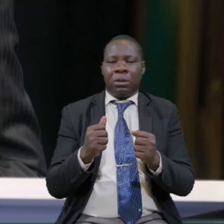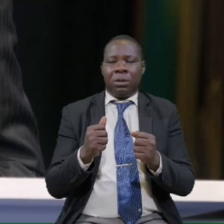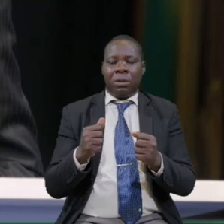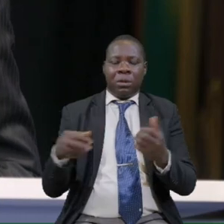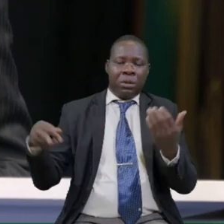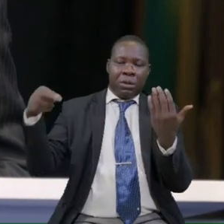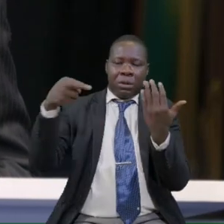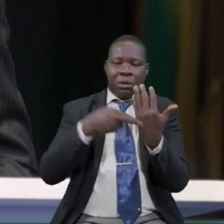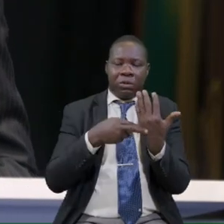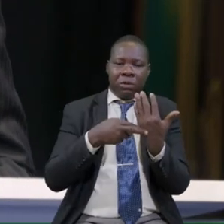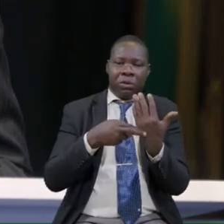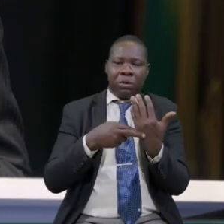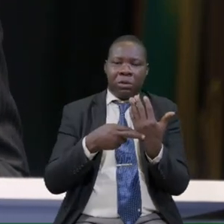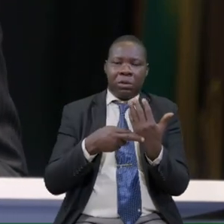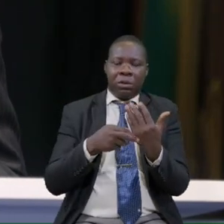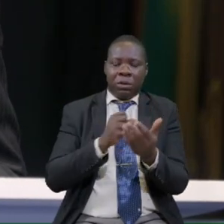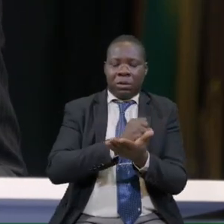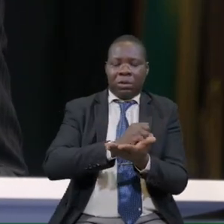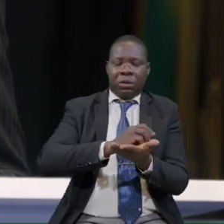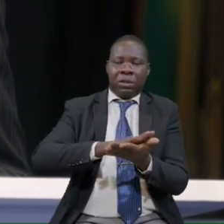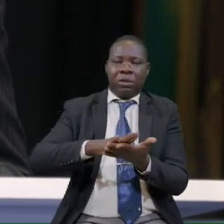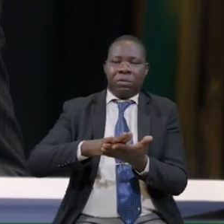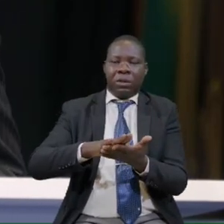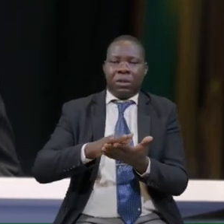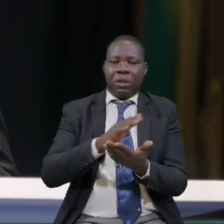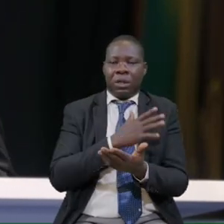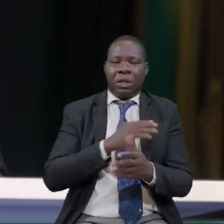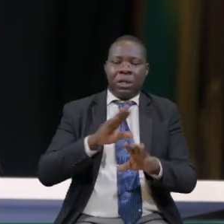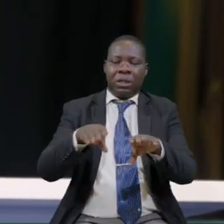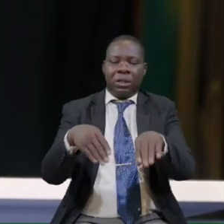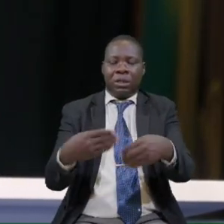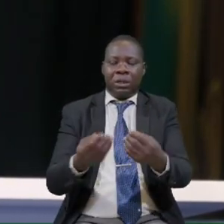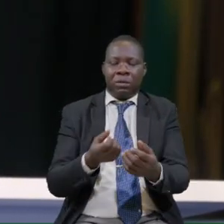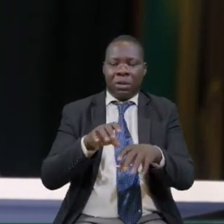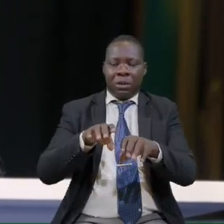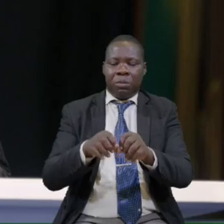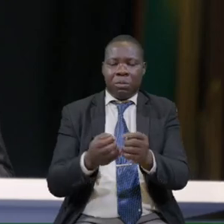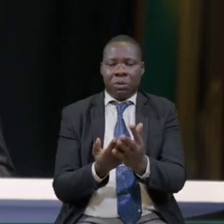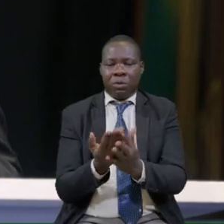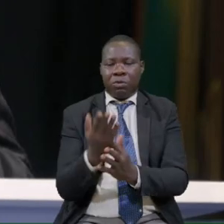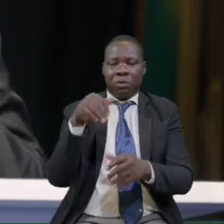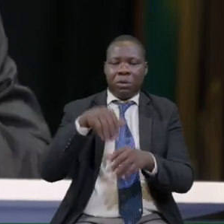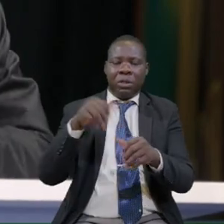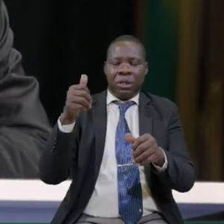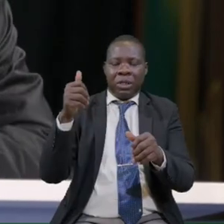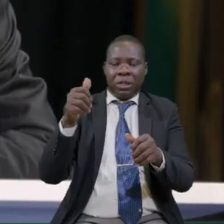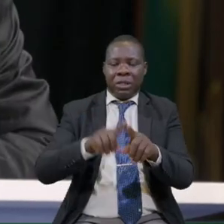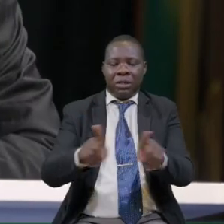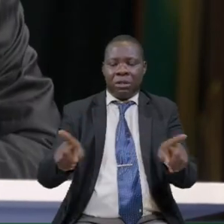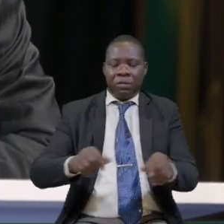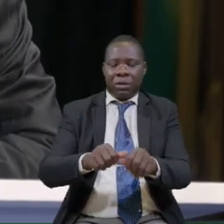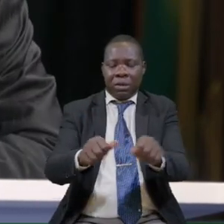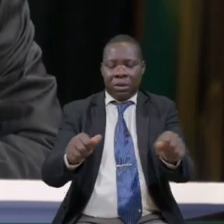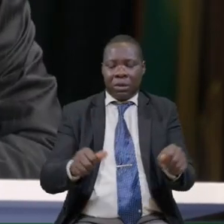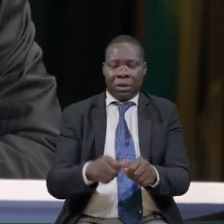restaurées, sanctifiées. Ils auront la percée dans divers domaines de leur